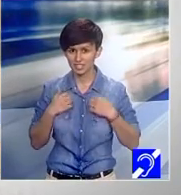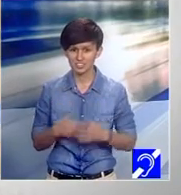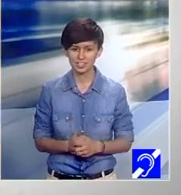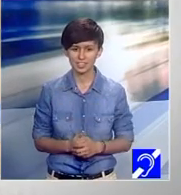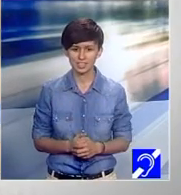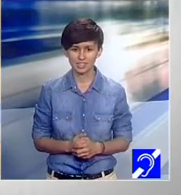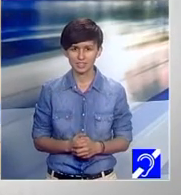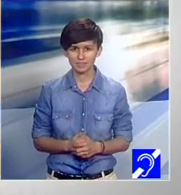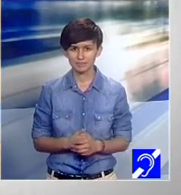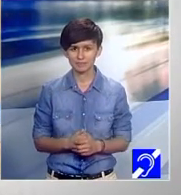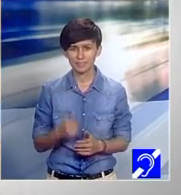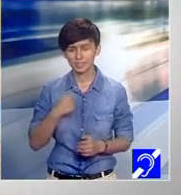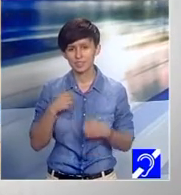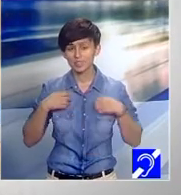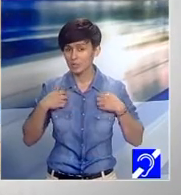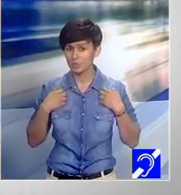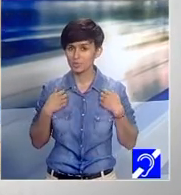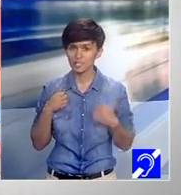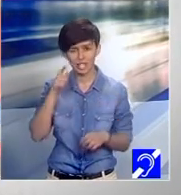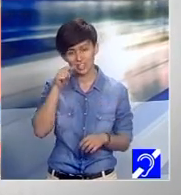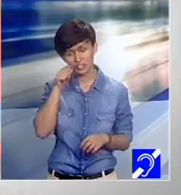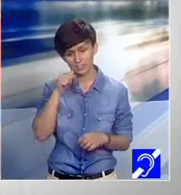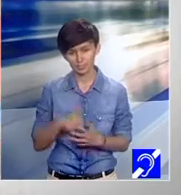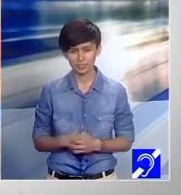inima. Și ne-a adus zâmbete pe buze.